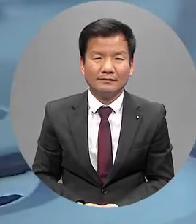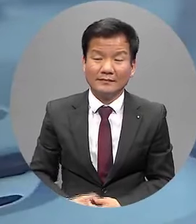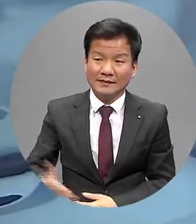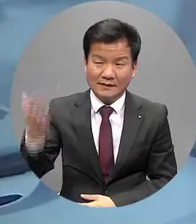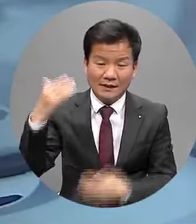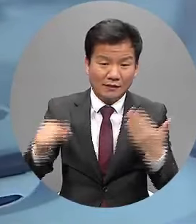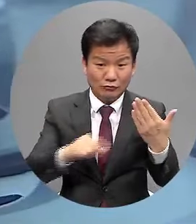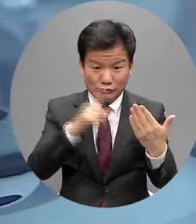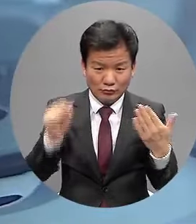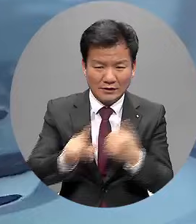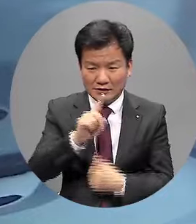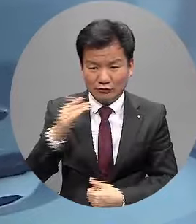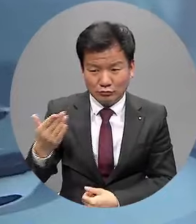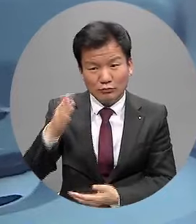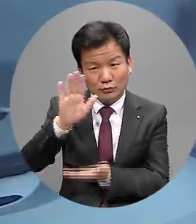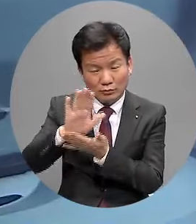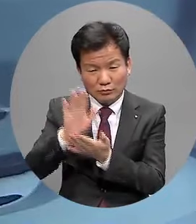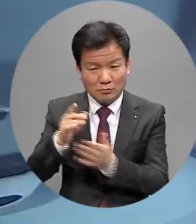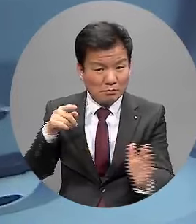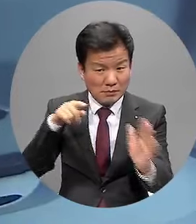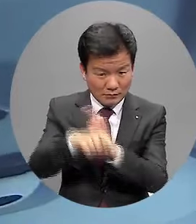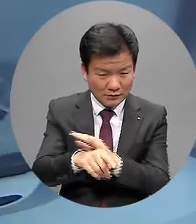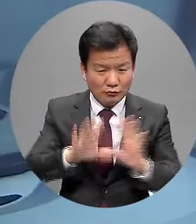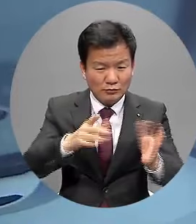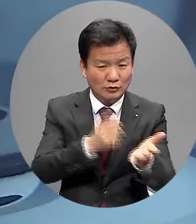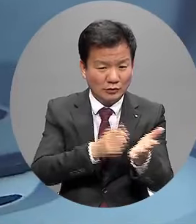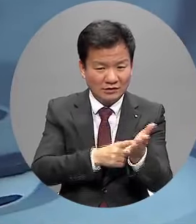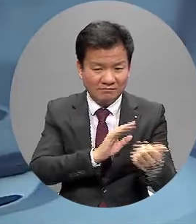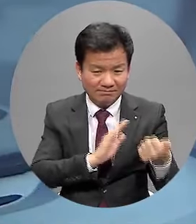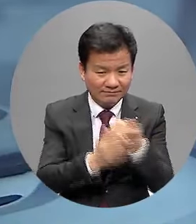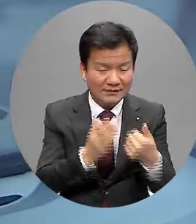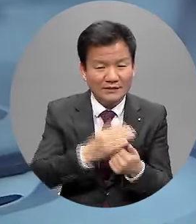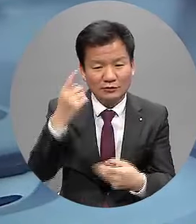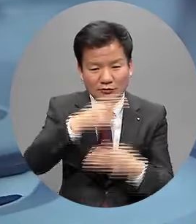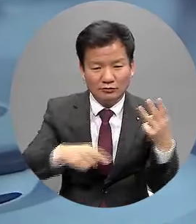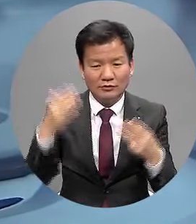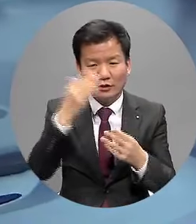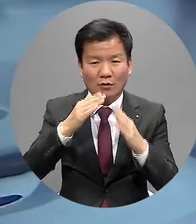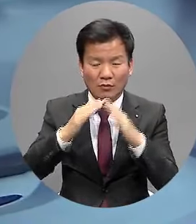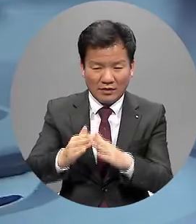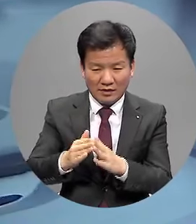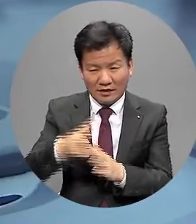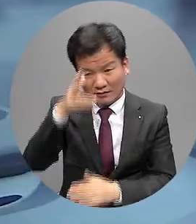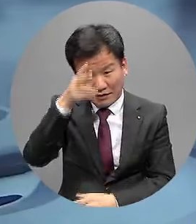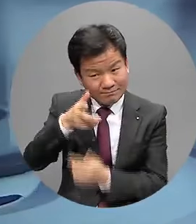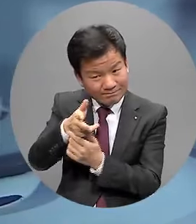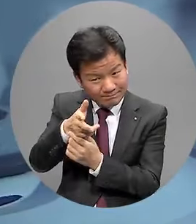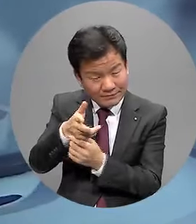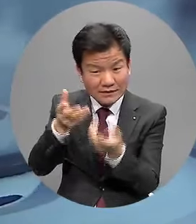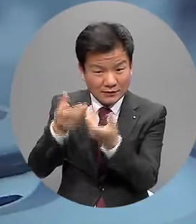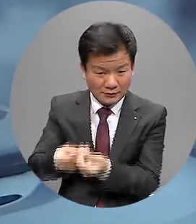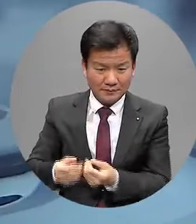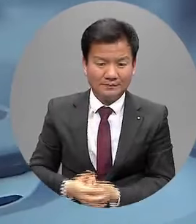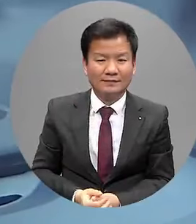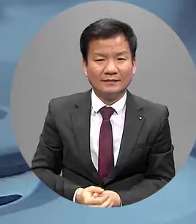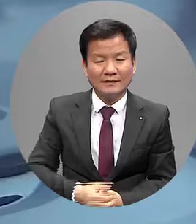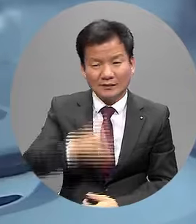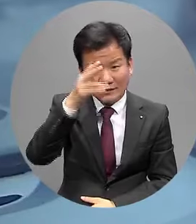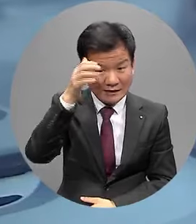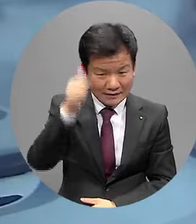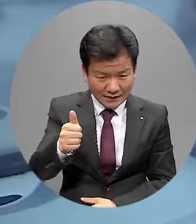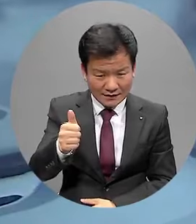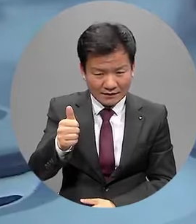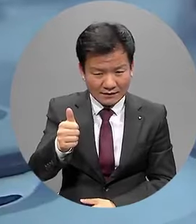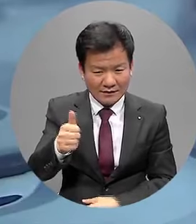지난달 충북 소방본부에 격려 방문한 국무총리를 경호하던 청주 청원경찰서 차량 블랙박스 영상입니다. 경찰서장이